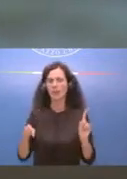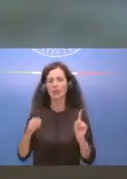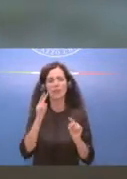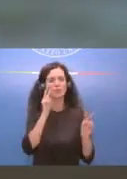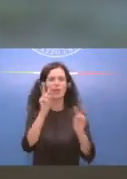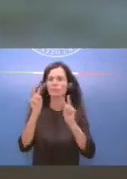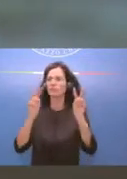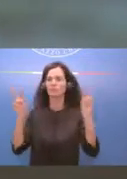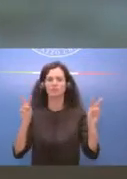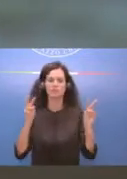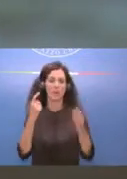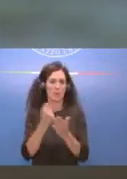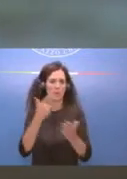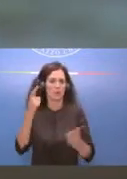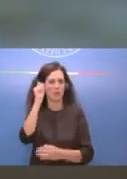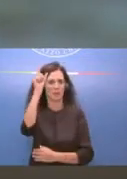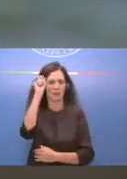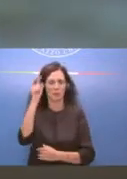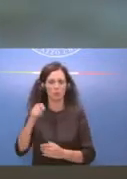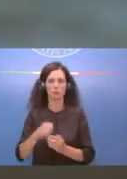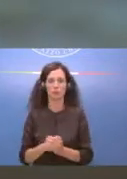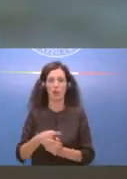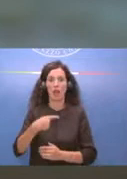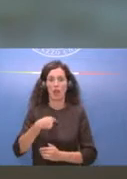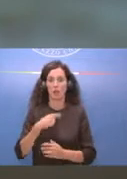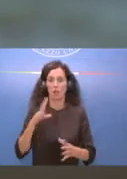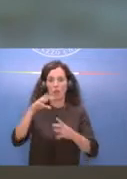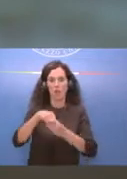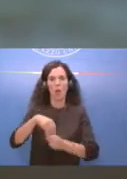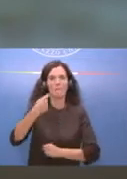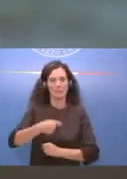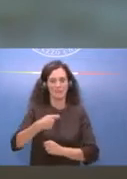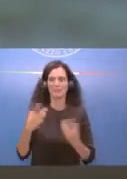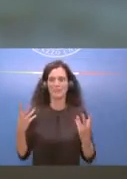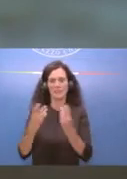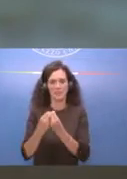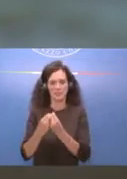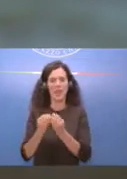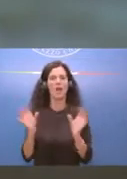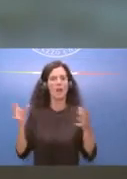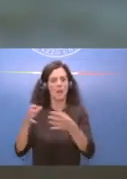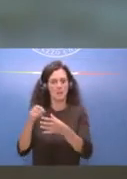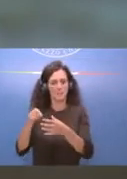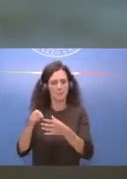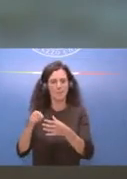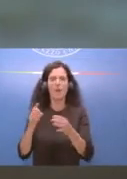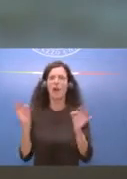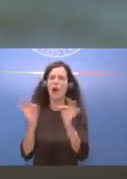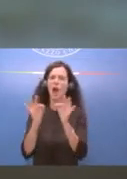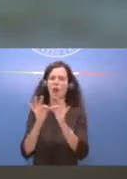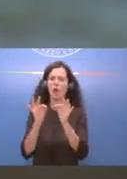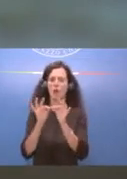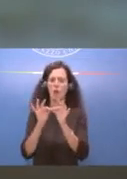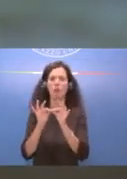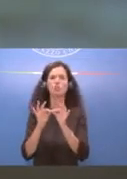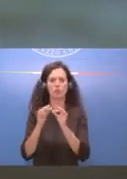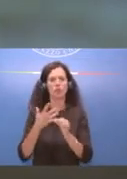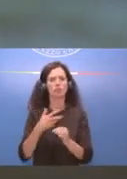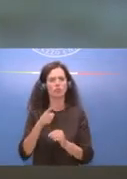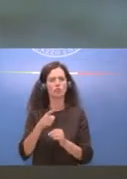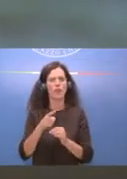cop 26 insieme a regno unito siamo impegnati a raggiungere un accordo ambizioso sulle emissioni globali